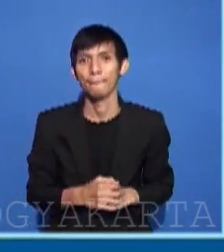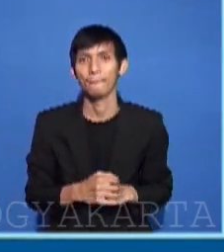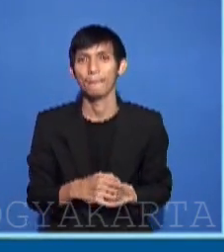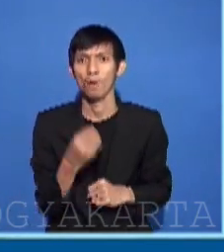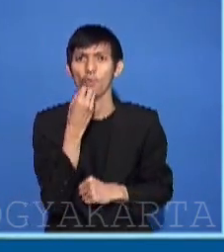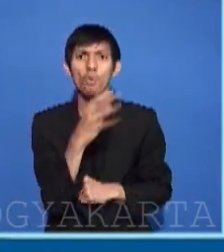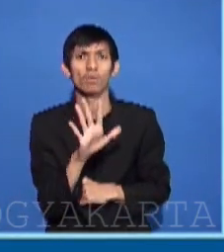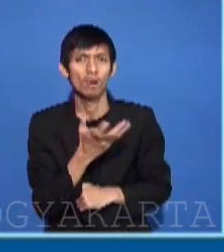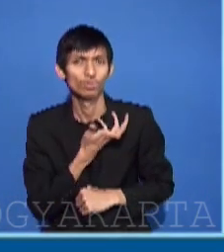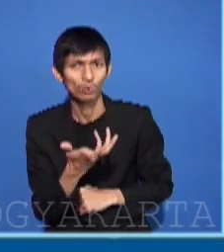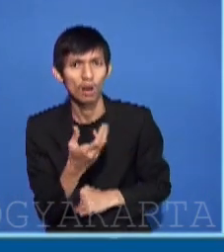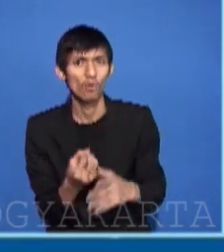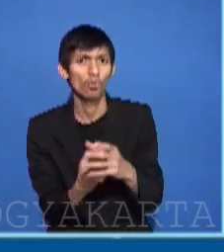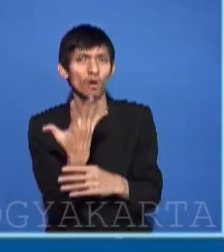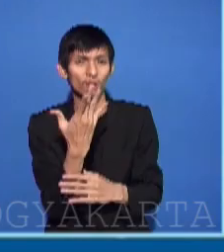Milo